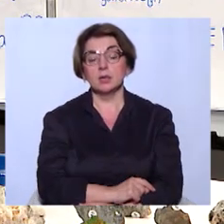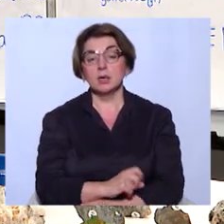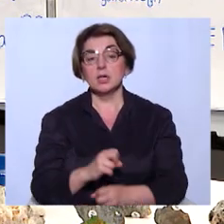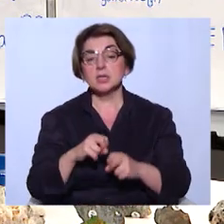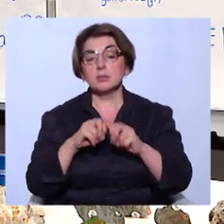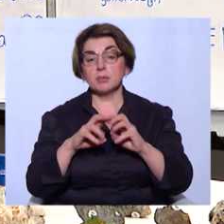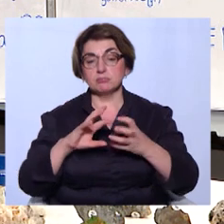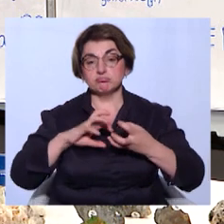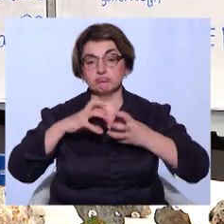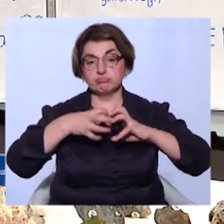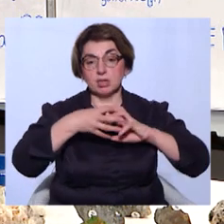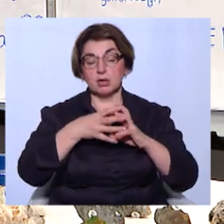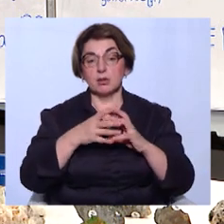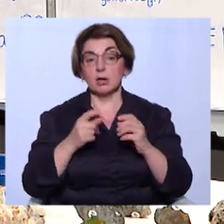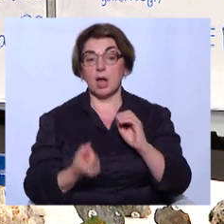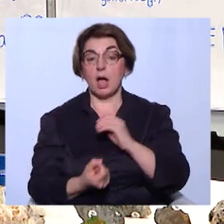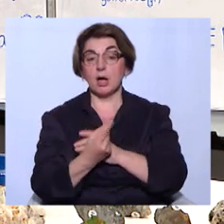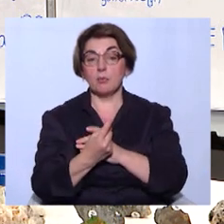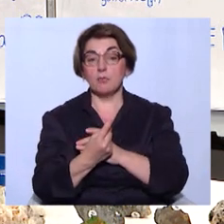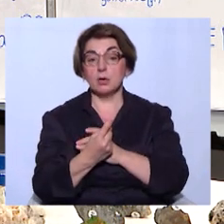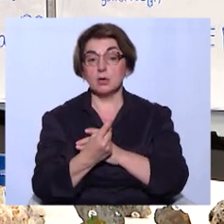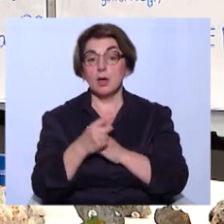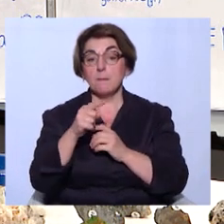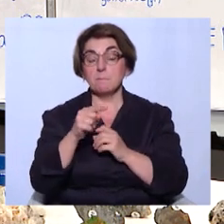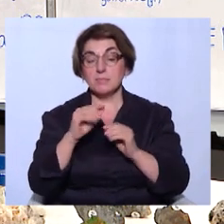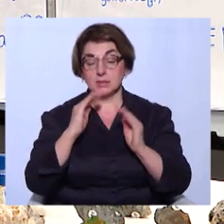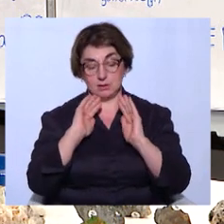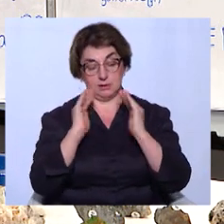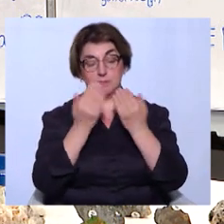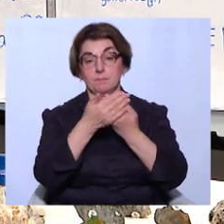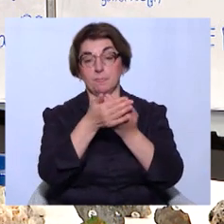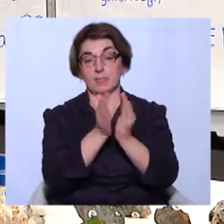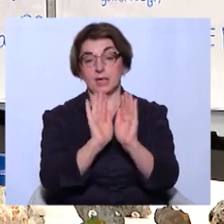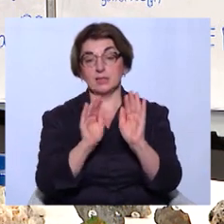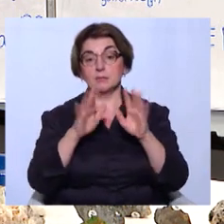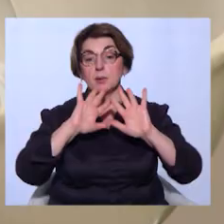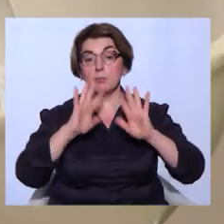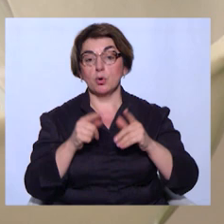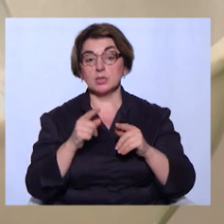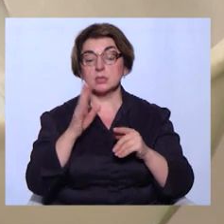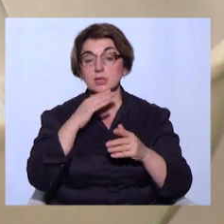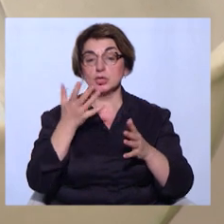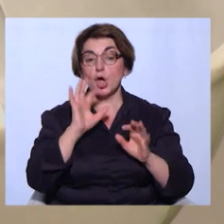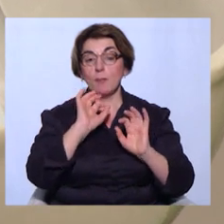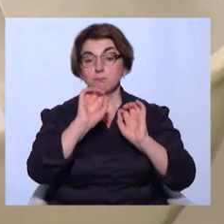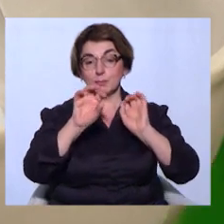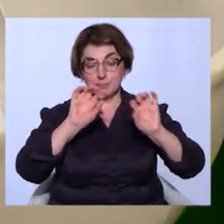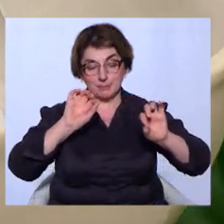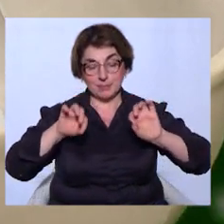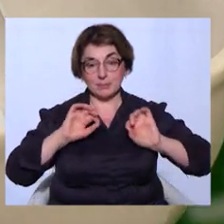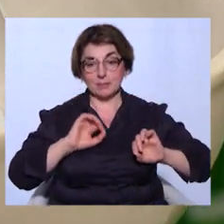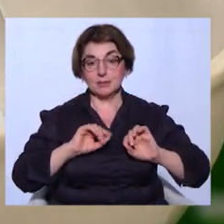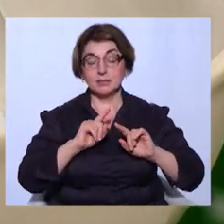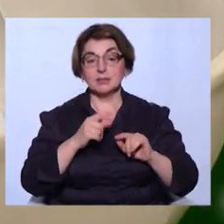საკრისტალიზაციო წყალი შეიძლება აღმოვაჩინოთ მინის კედლებზე, მოხდეს წყლის ორთქლის წვეთების გამოყოფა და